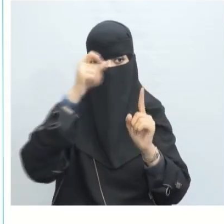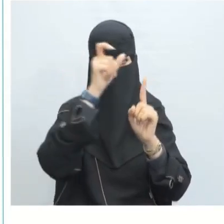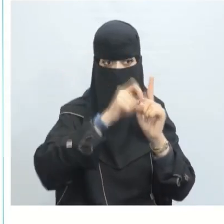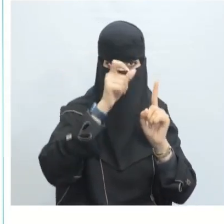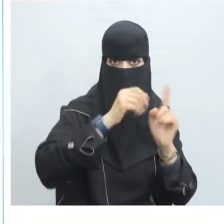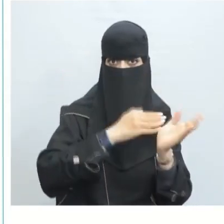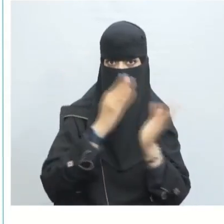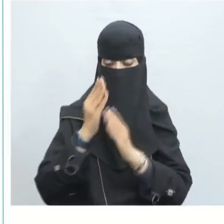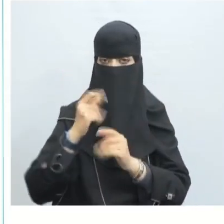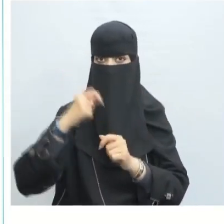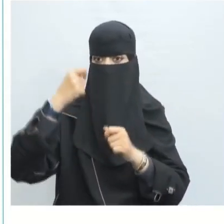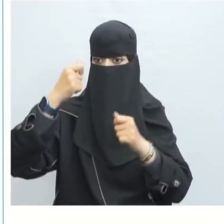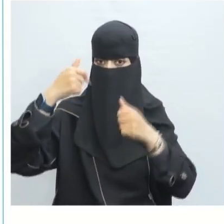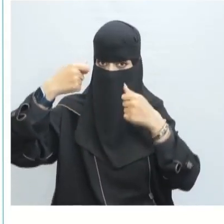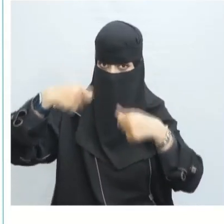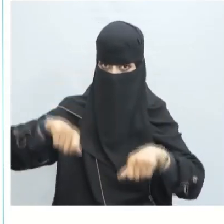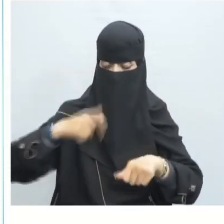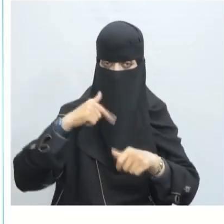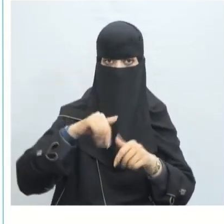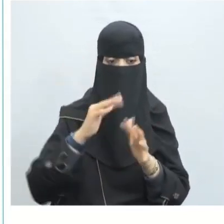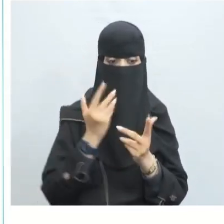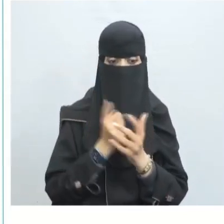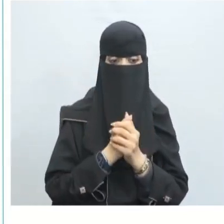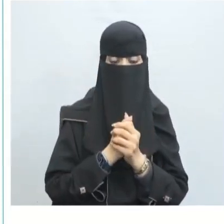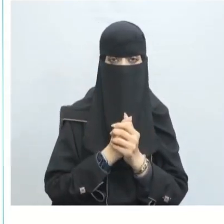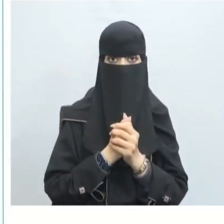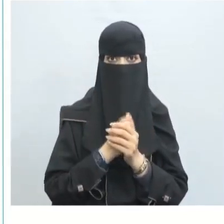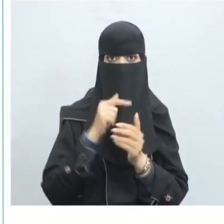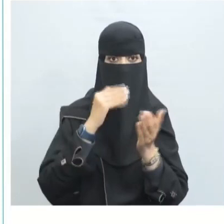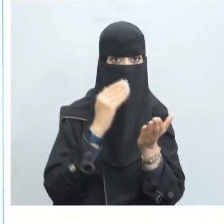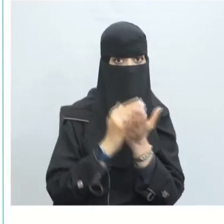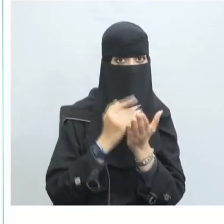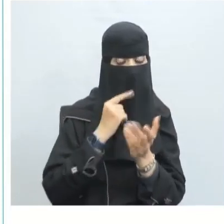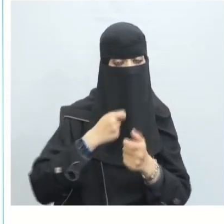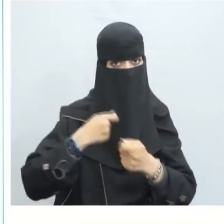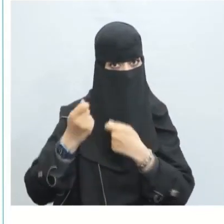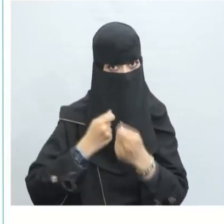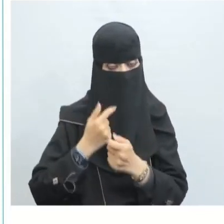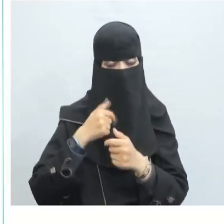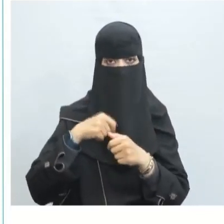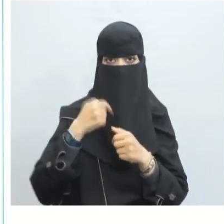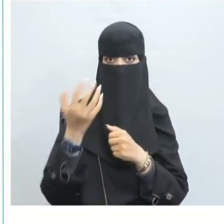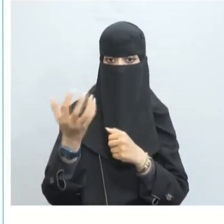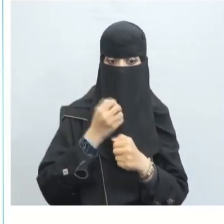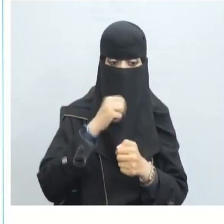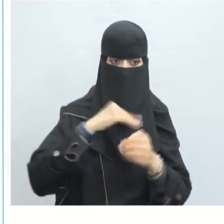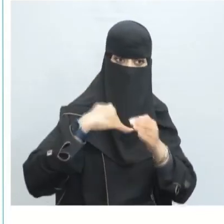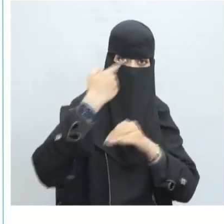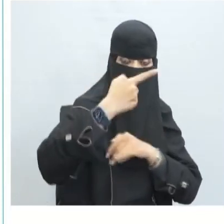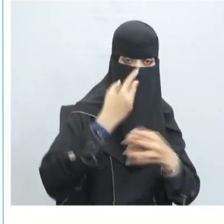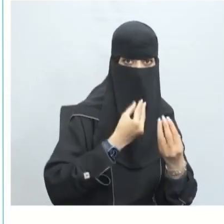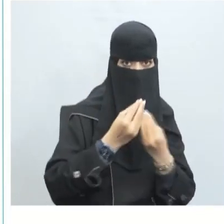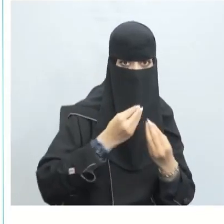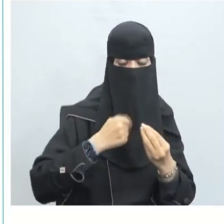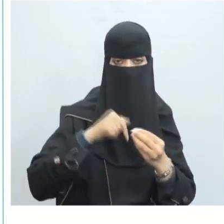الحضور ذكرنا الميزانيه والتكاليف التذاكر المباعه الايرادات المتولده التفاعل مع